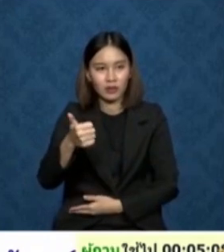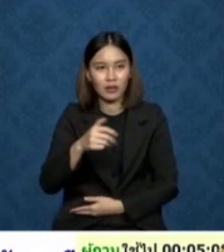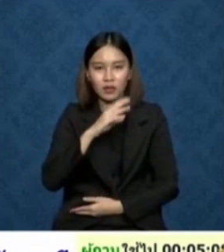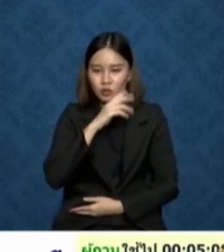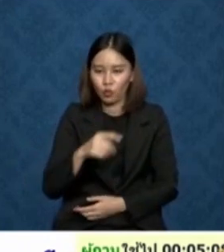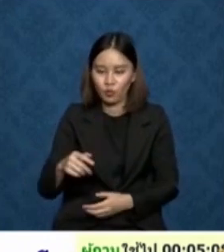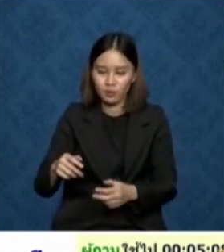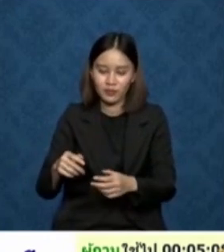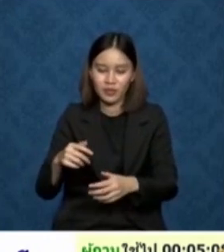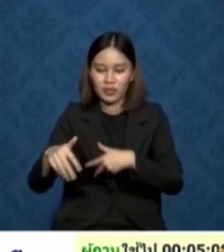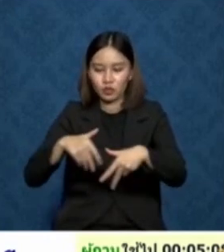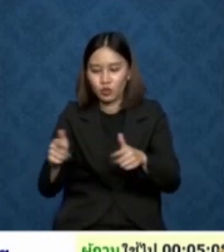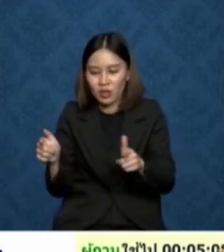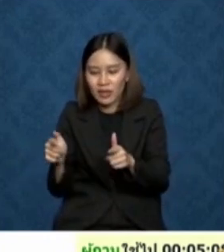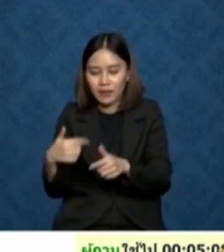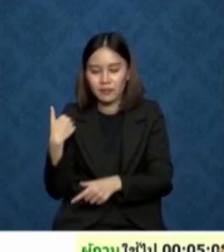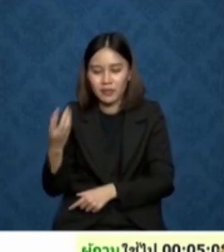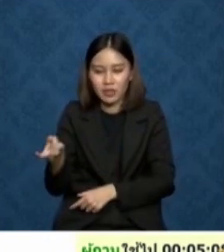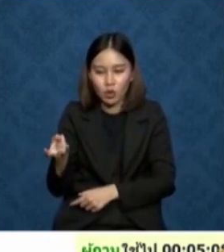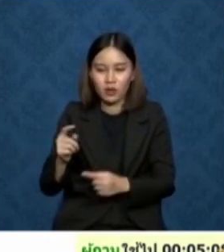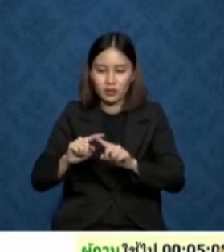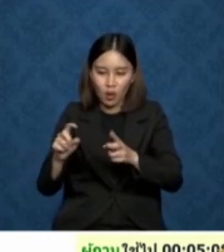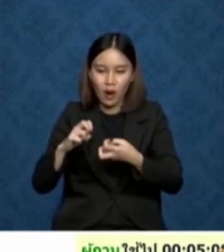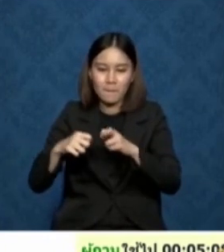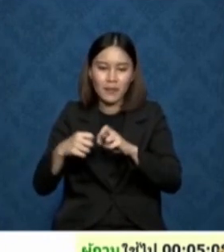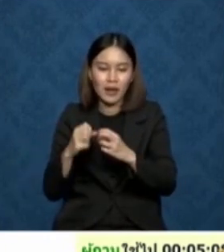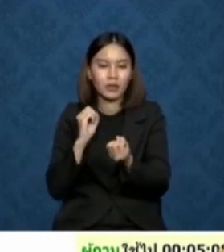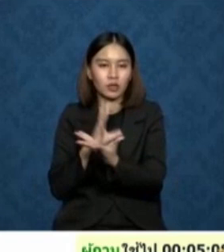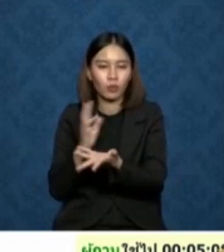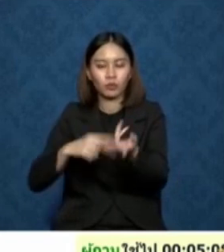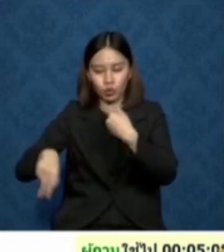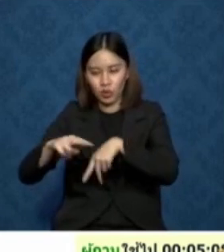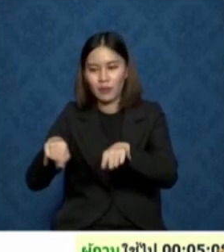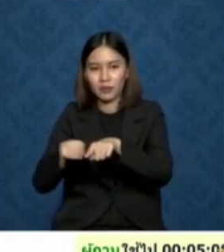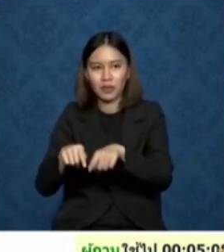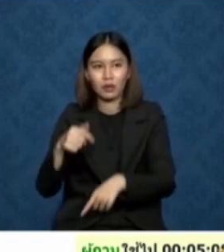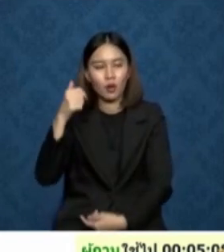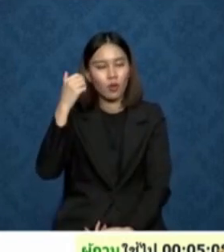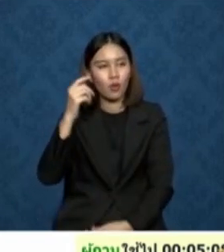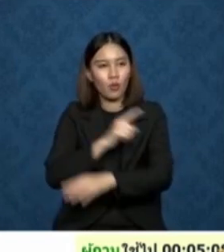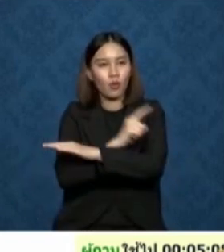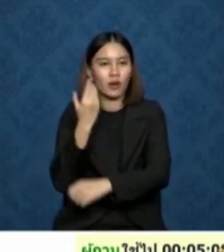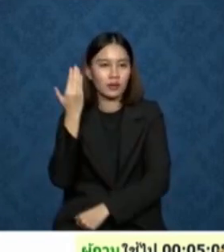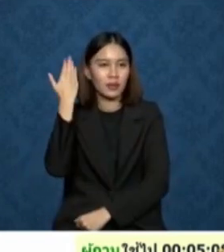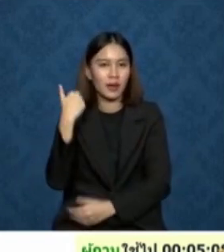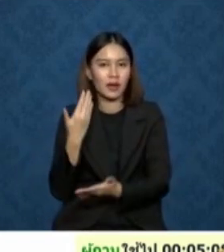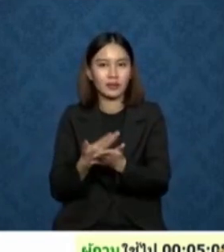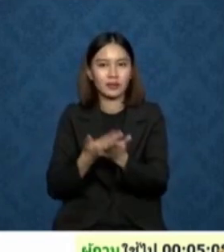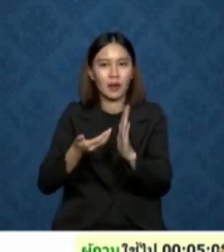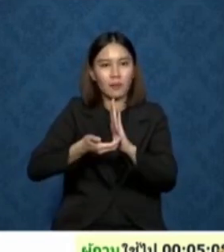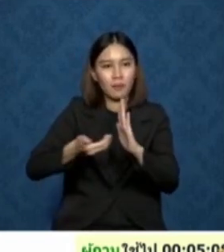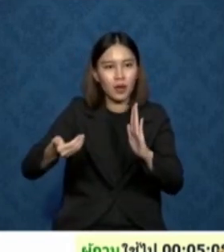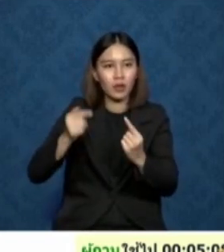เด็น้อยหรอมจํานวไม่มากแต่วกบสบประหาที่มากเราก็ดูแลเมื่อไม่กี่วนที่ผ่านมาเราเพ่งกฎเงิน